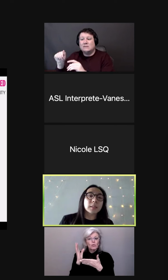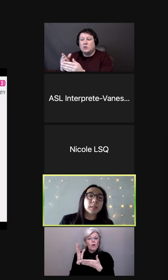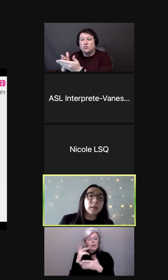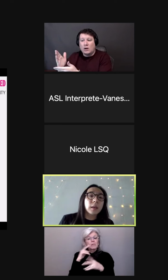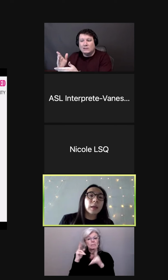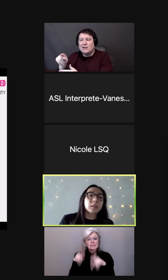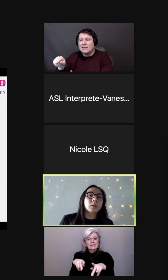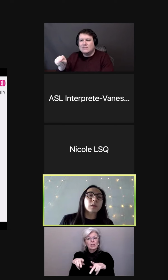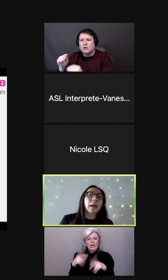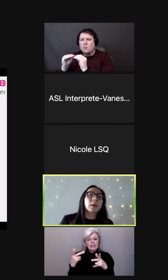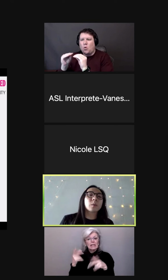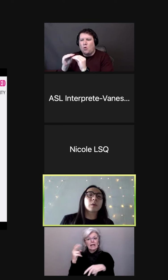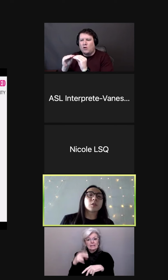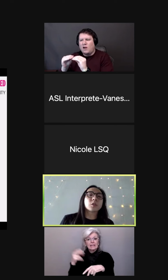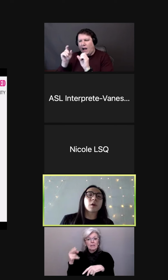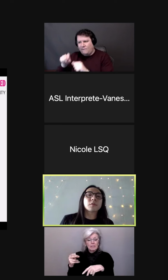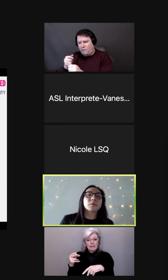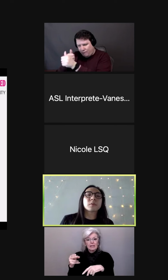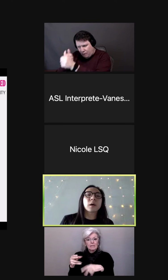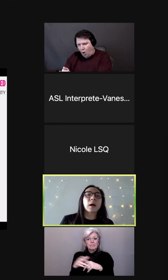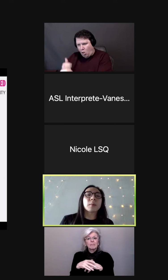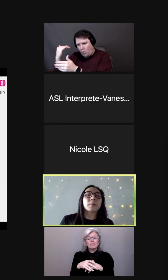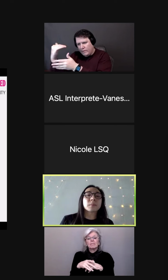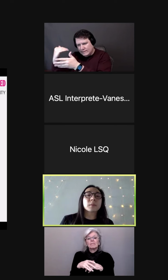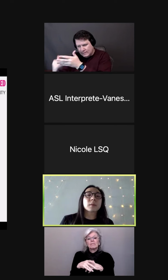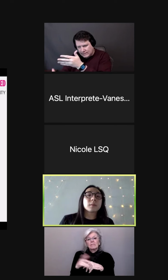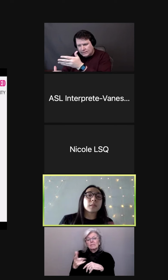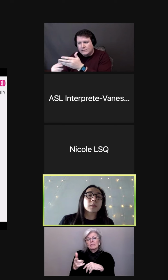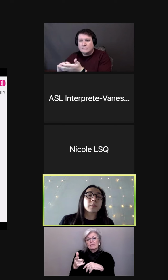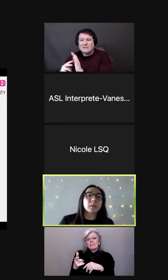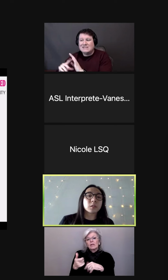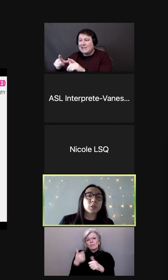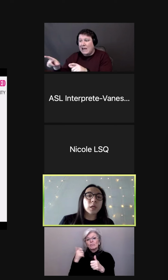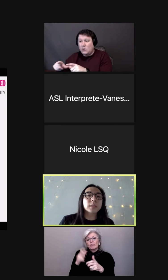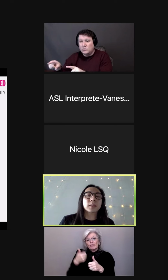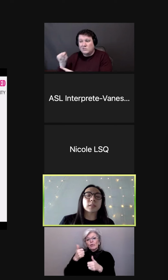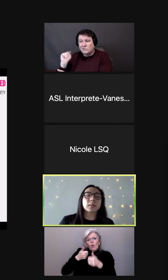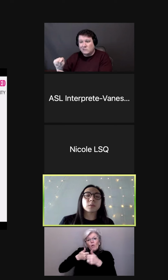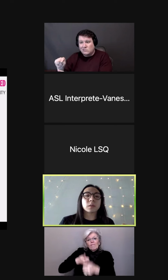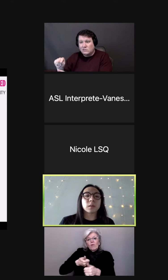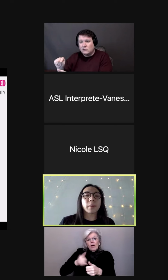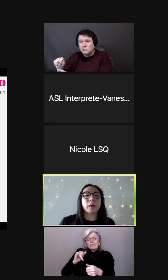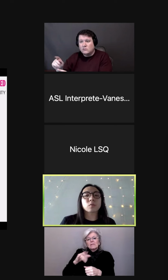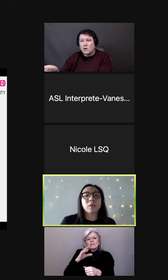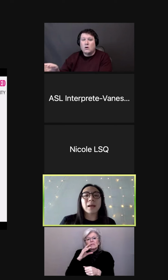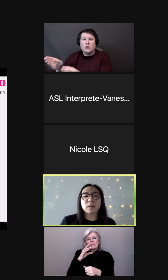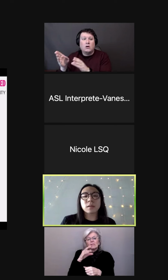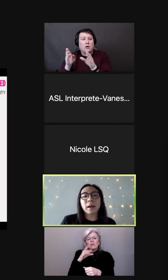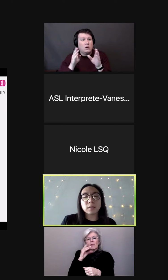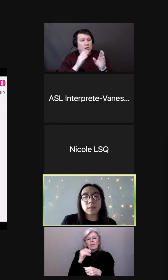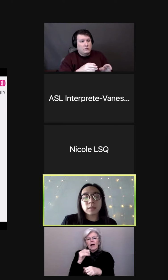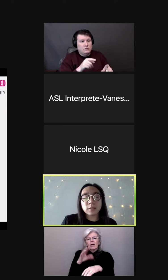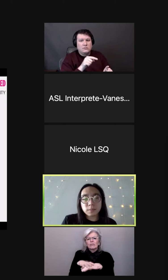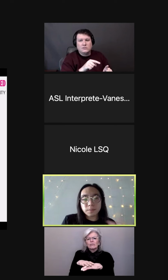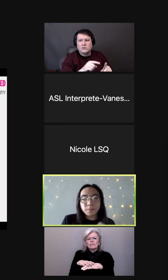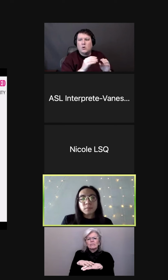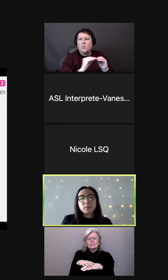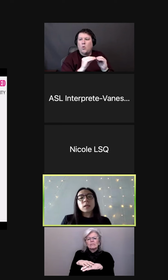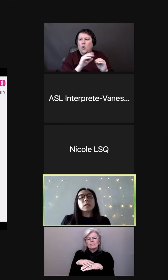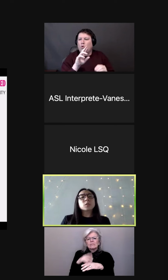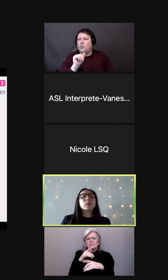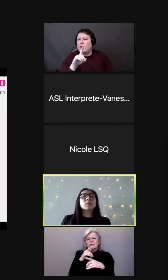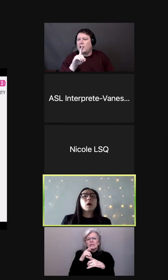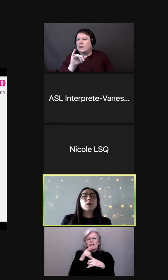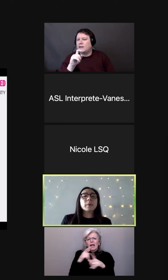personnes handicapées qui est beaucoup conforme. Lorsqu'on parle le langage pour la